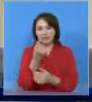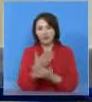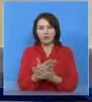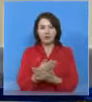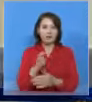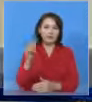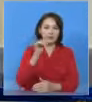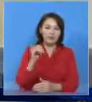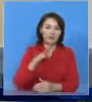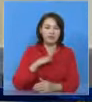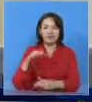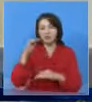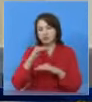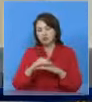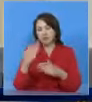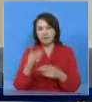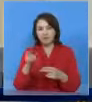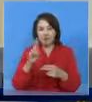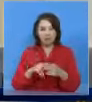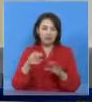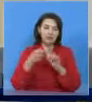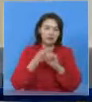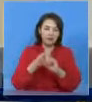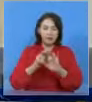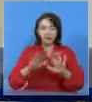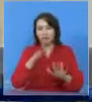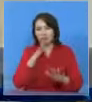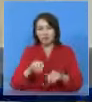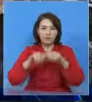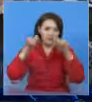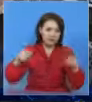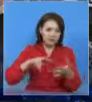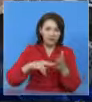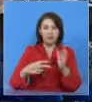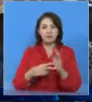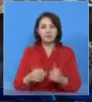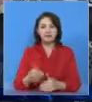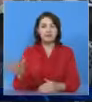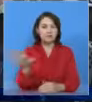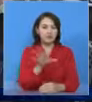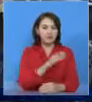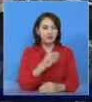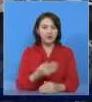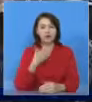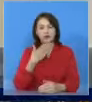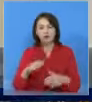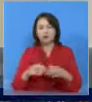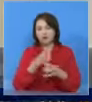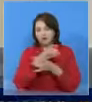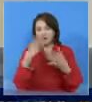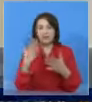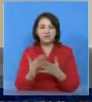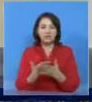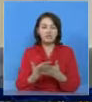ақ таңы мемориалдық кешенінің тәуелсіздік күні қарсаңында ашылуын жоспарлаудамыз. Мұның барлығы ұлт мәдениетінің өсіп